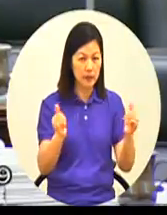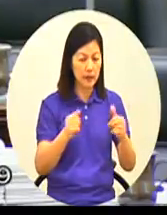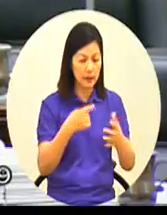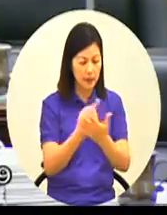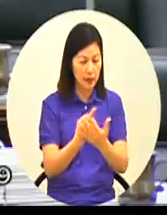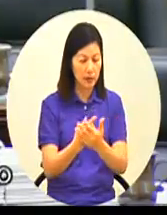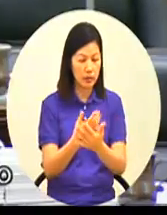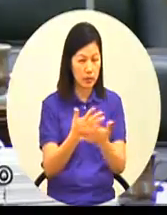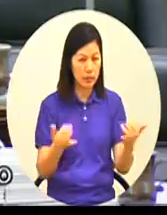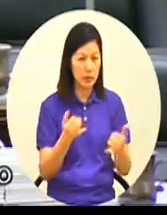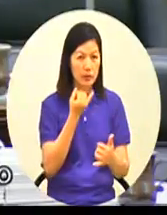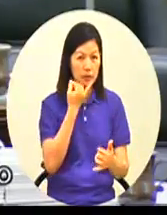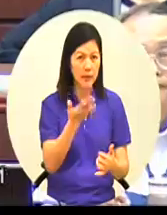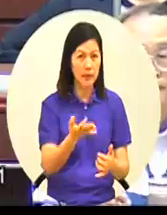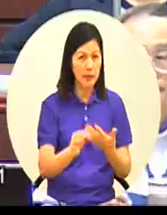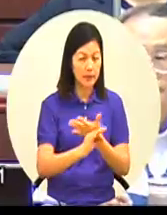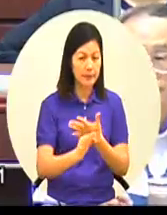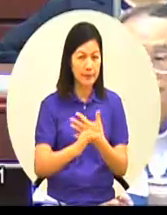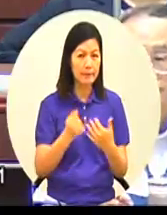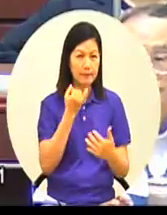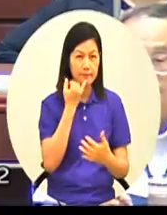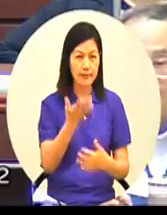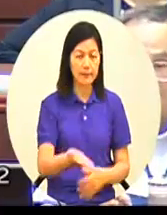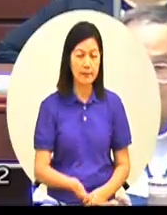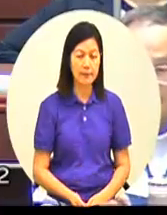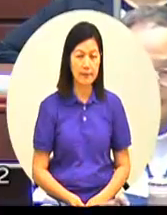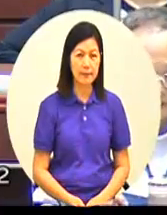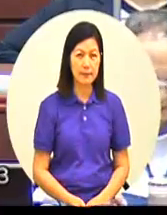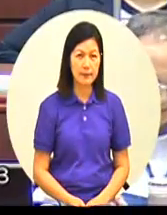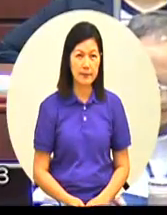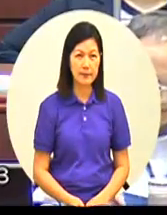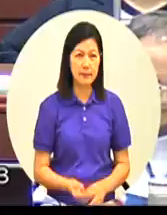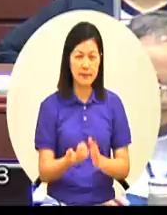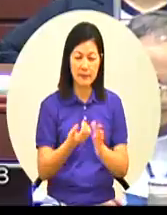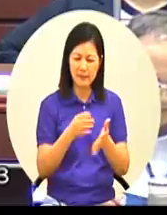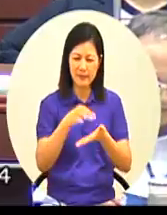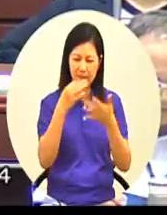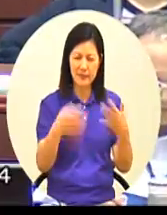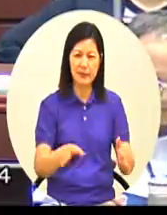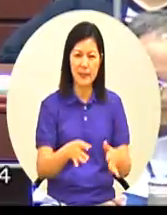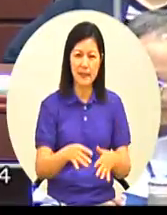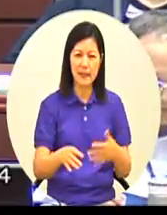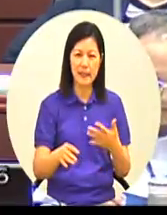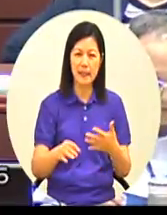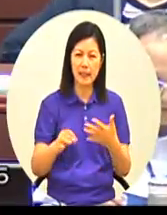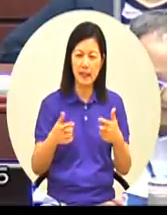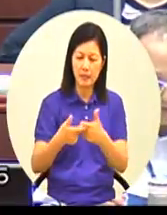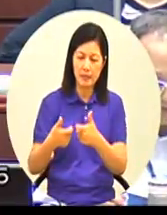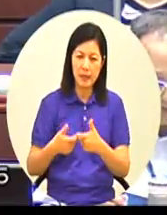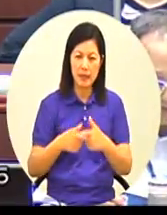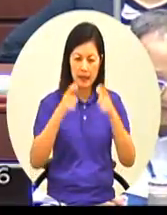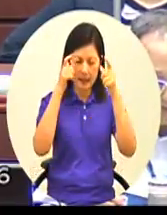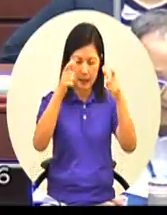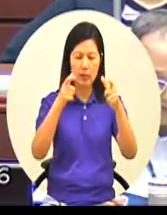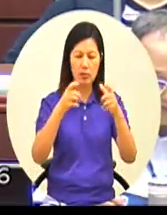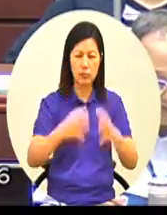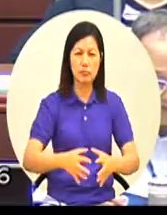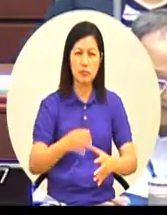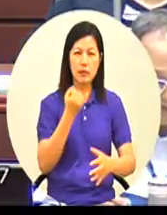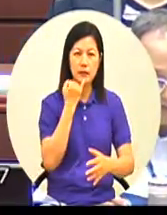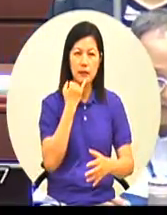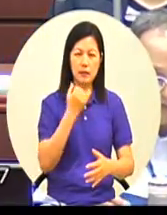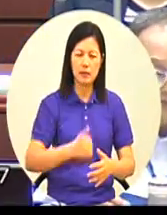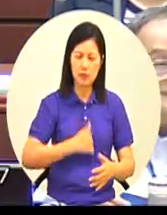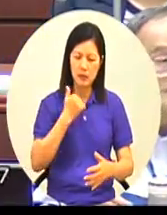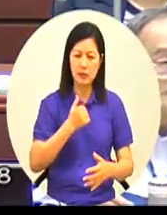试看？ 我们可以来，我刚刚讲说其实那个也可以适用于高雄，但是实际上怎么操作我